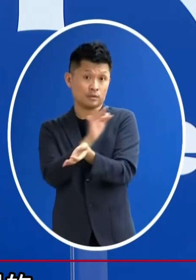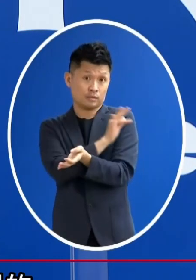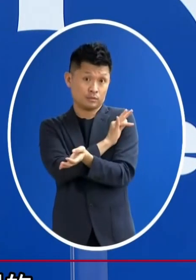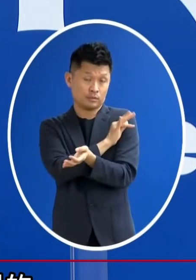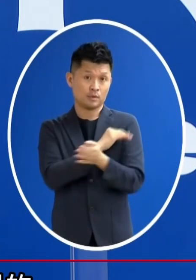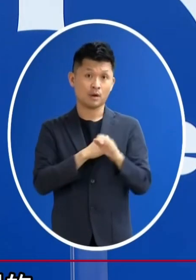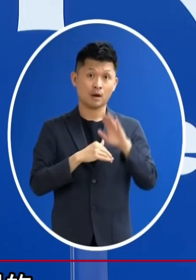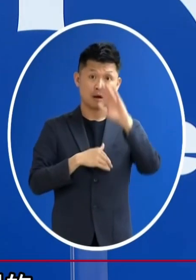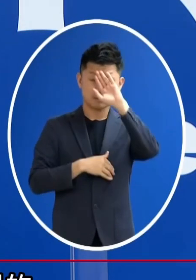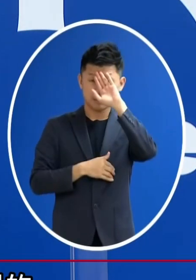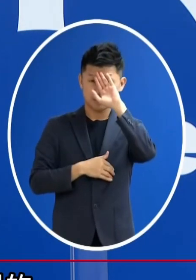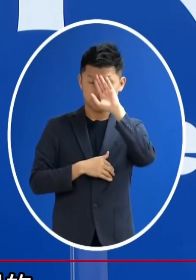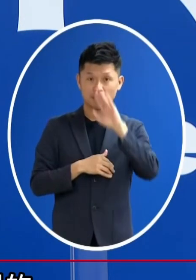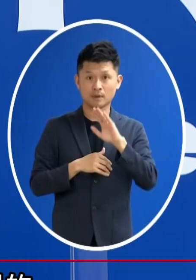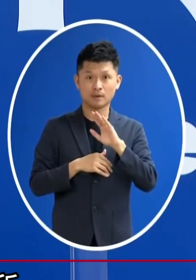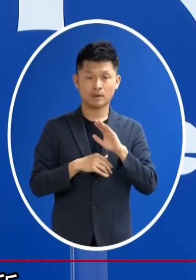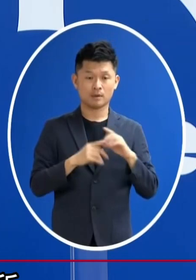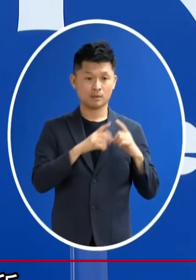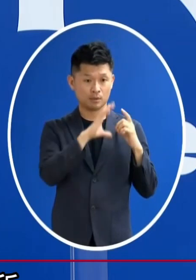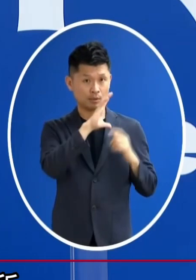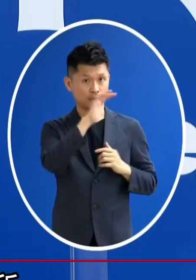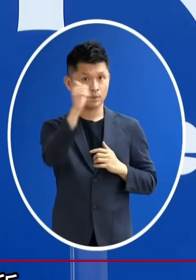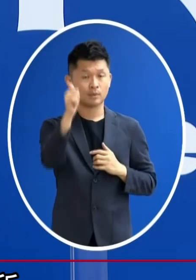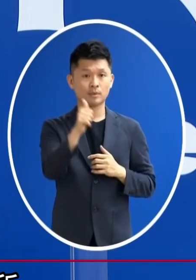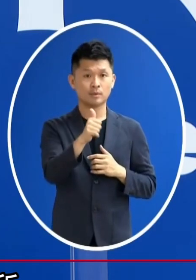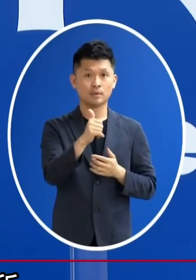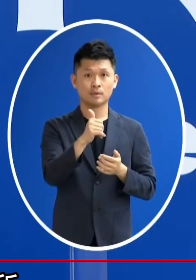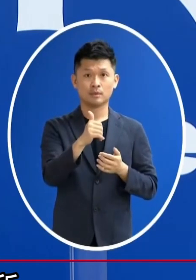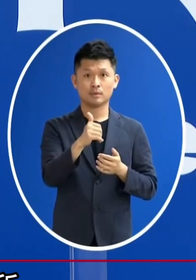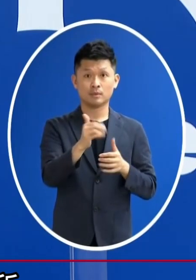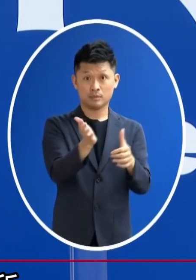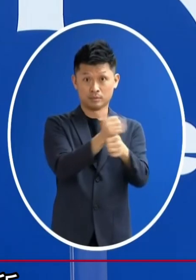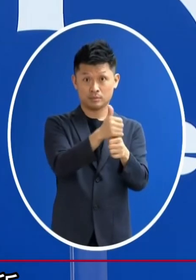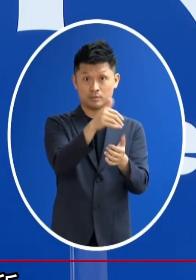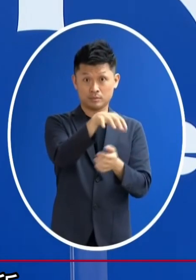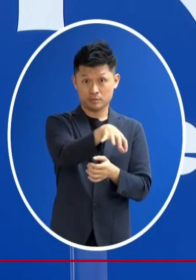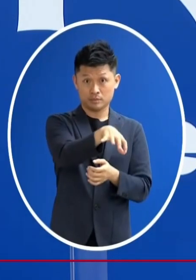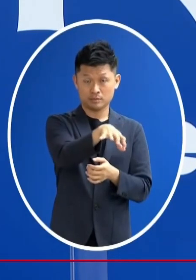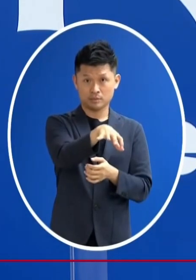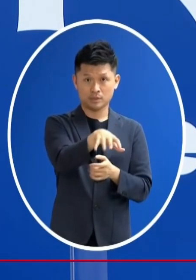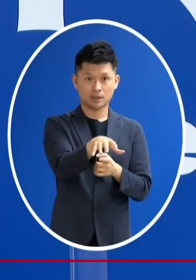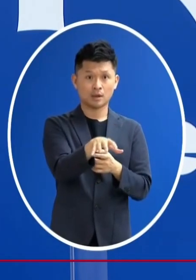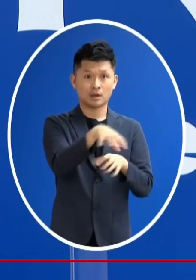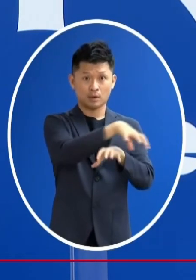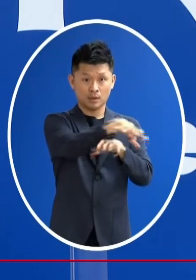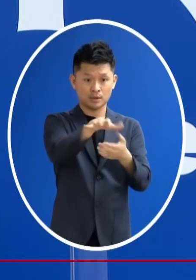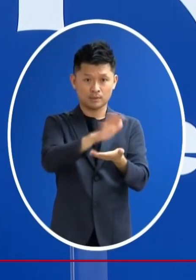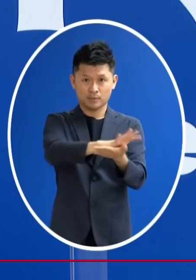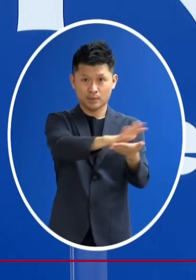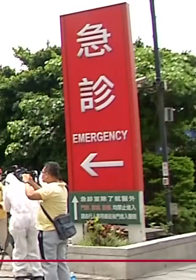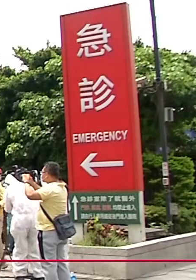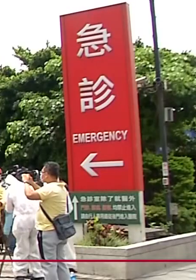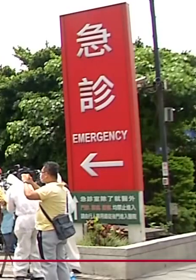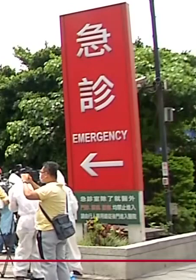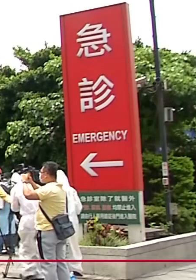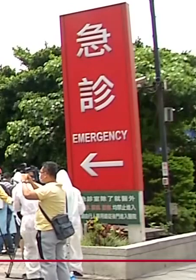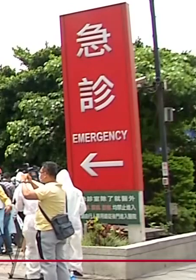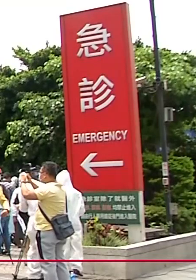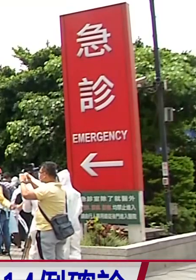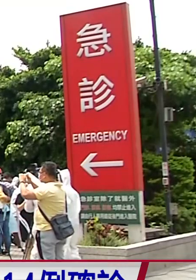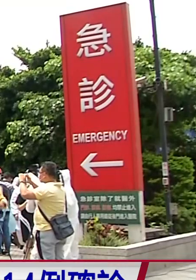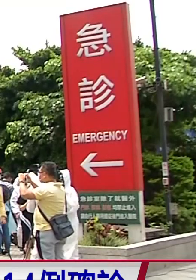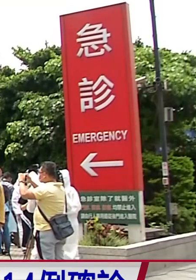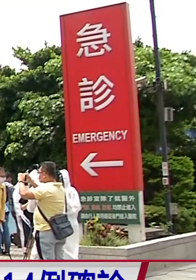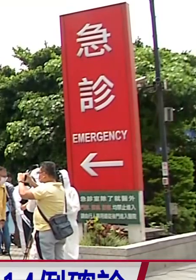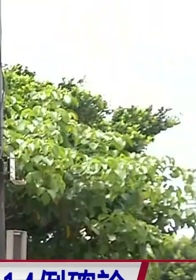来回到这个已经清消完毕的原来的这个血液透析诊所来进行这个血液透析。 至于亚东医院